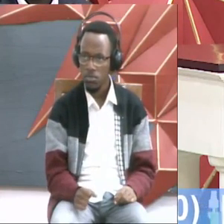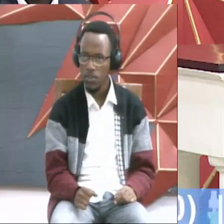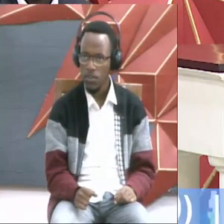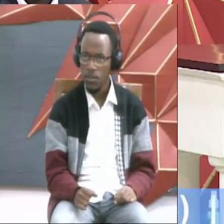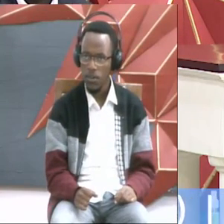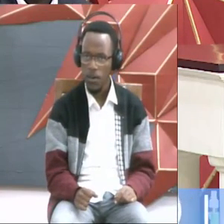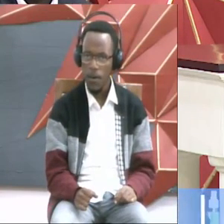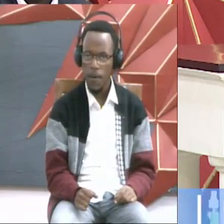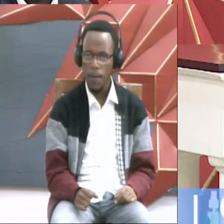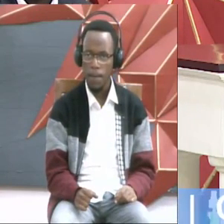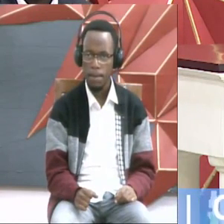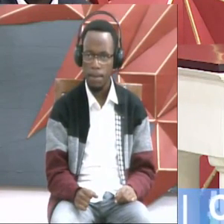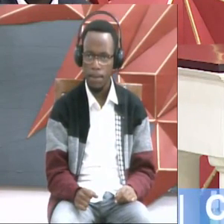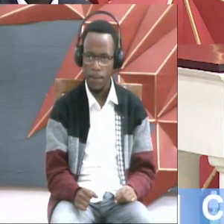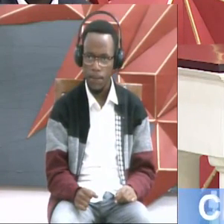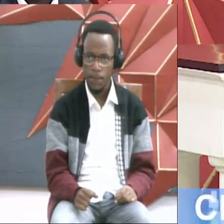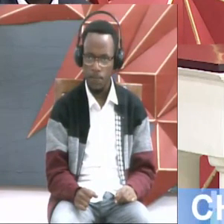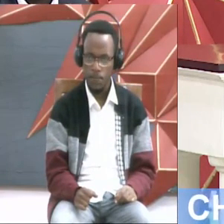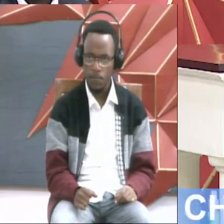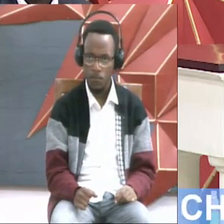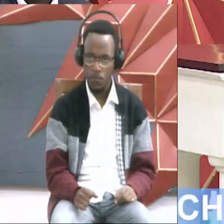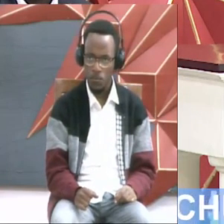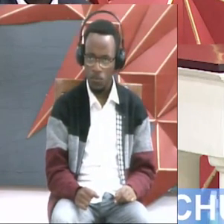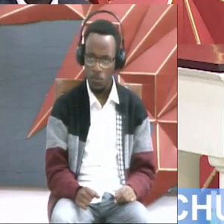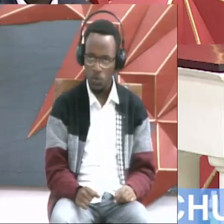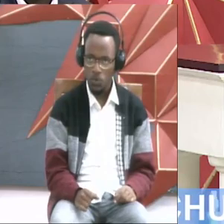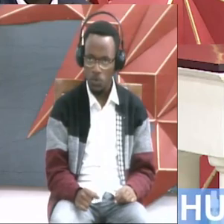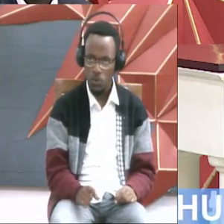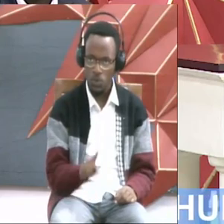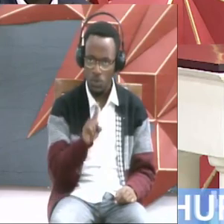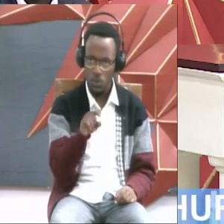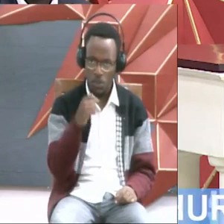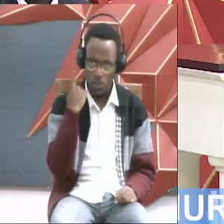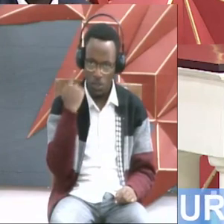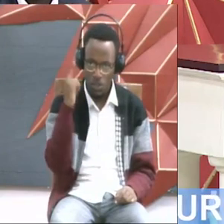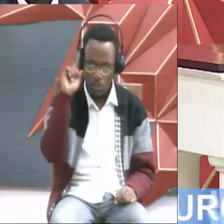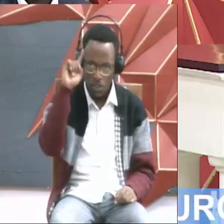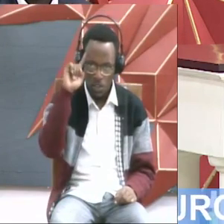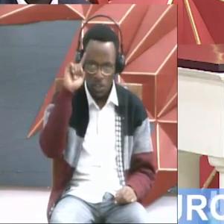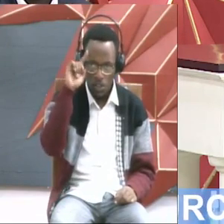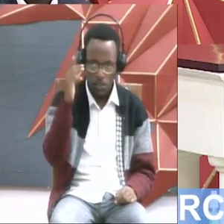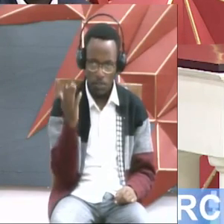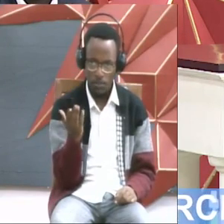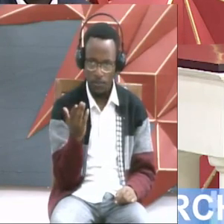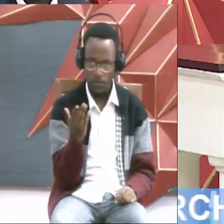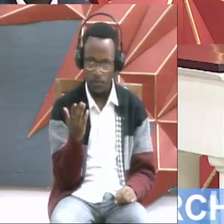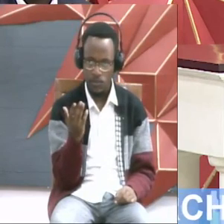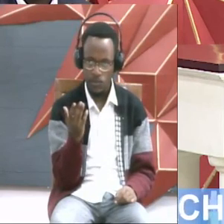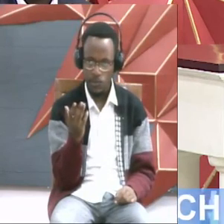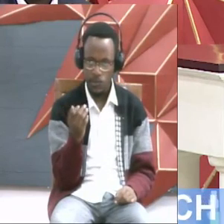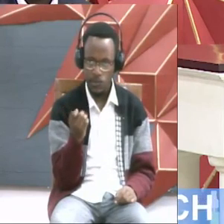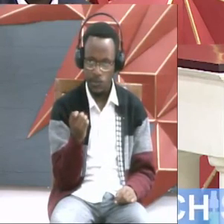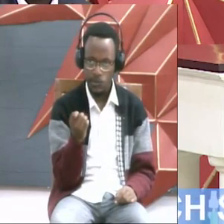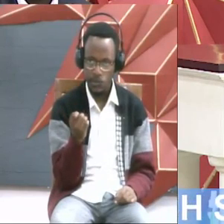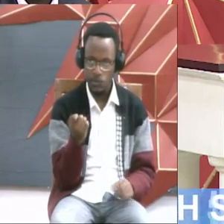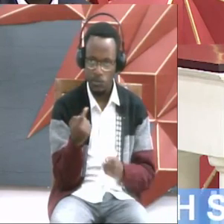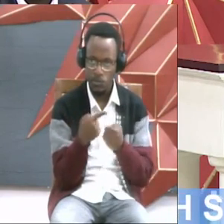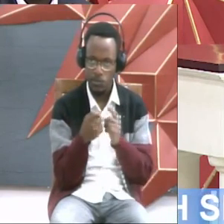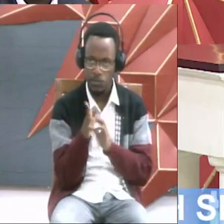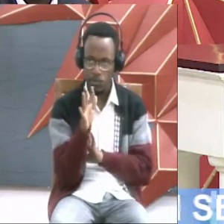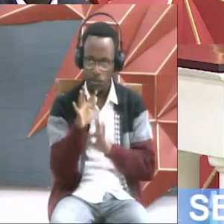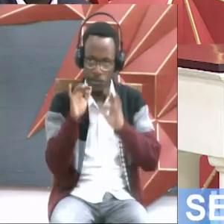Amina. Ubwo ngubwo mwabyumvise, je pense que vous comprenez, si byo ariko Imana ibaho